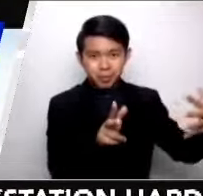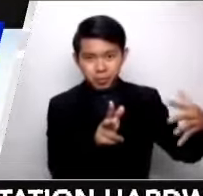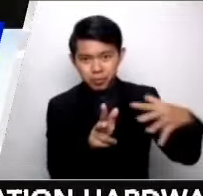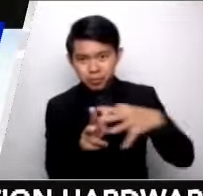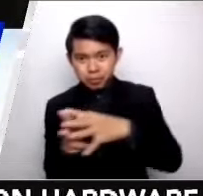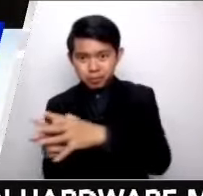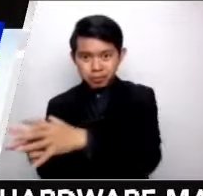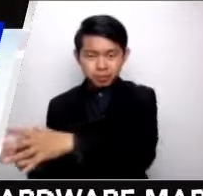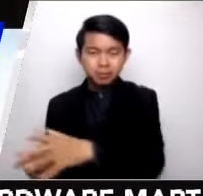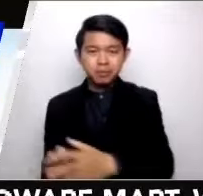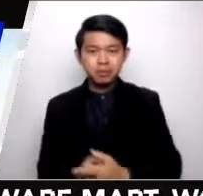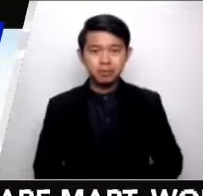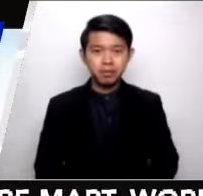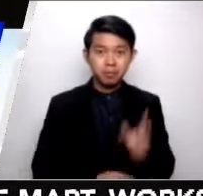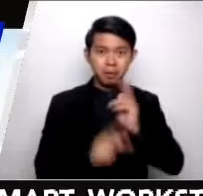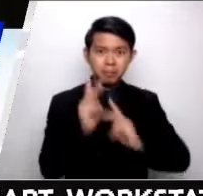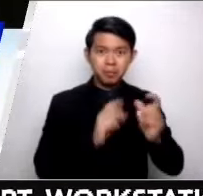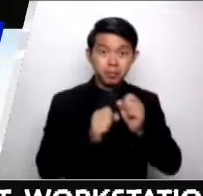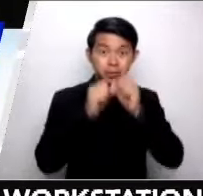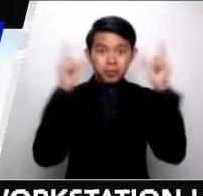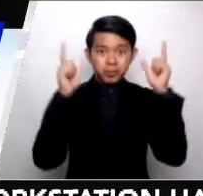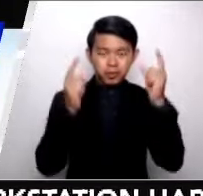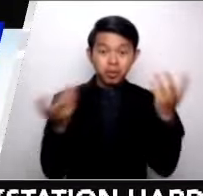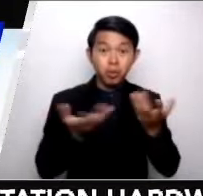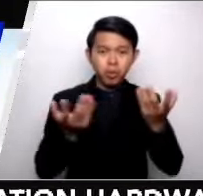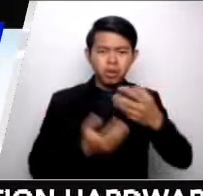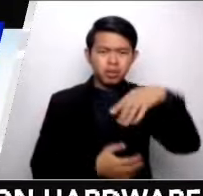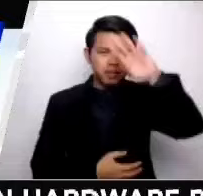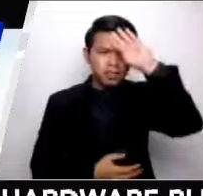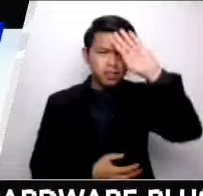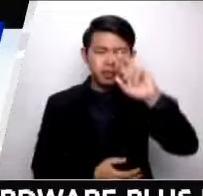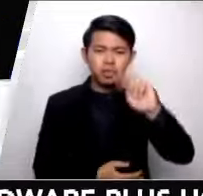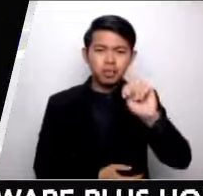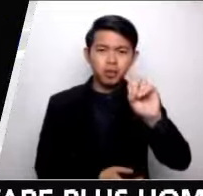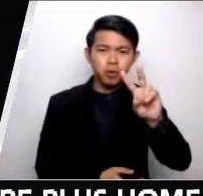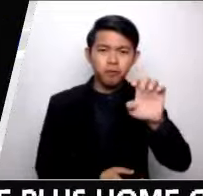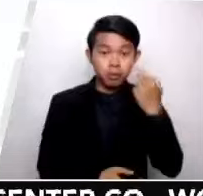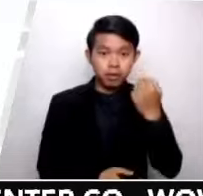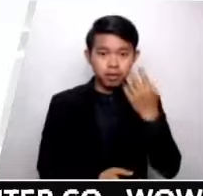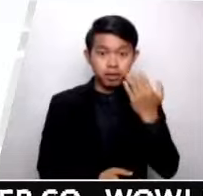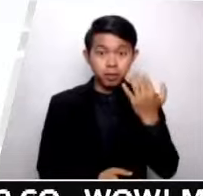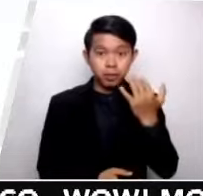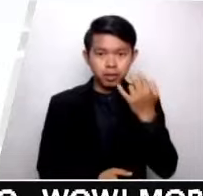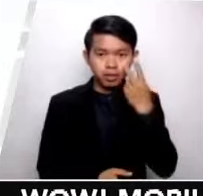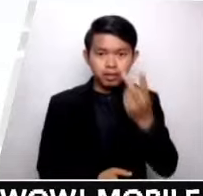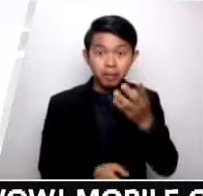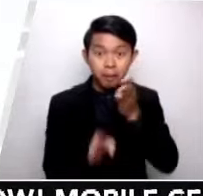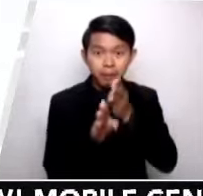ang isang minibus. Hindi malinaw kung may sakay itong mga pasahero.